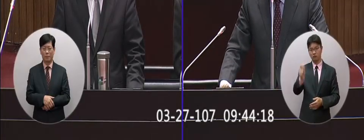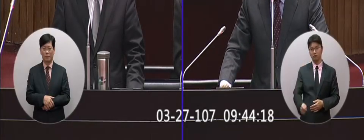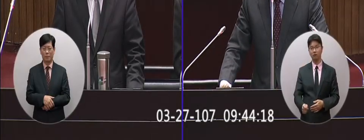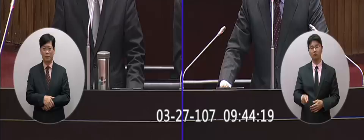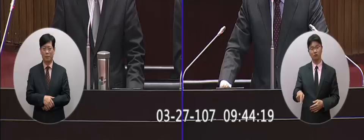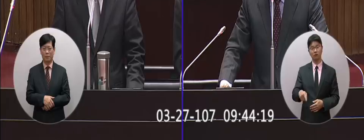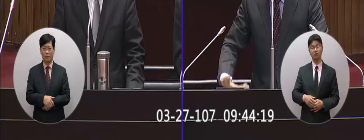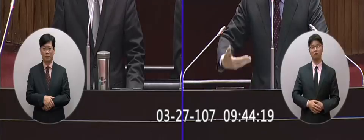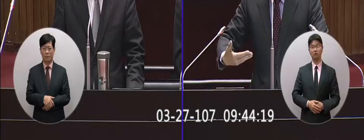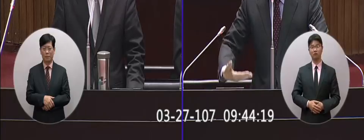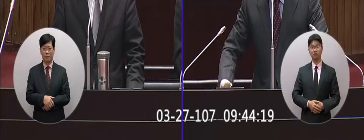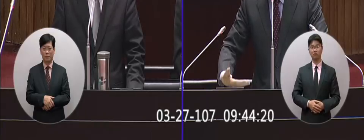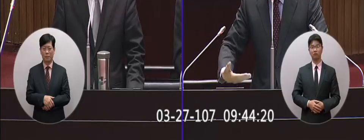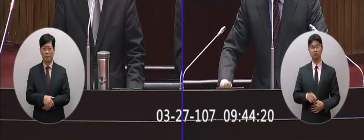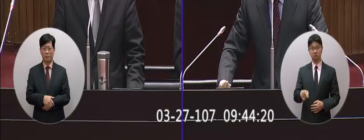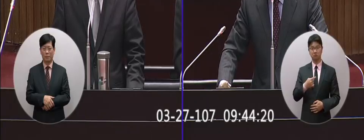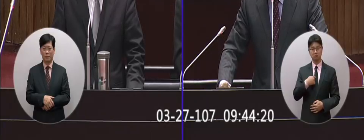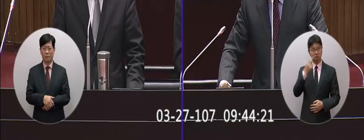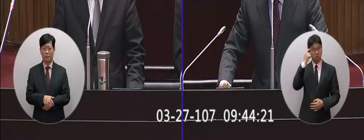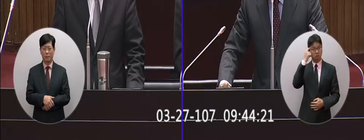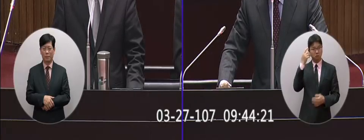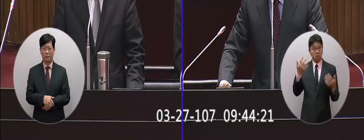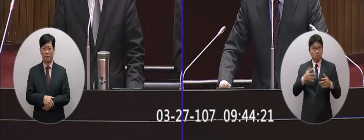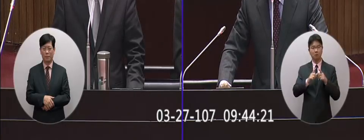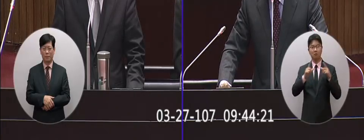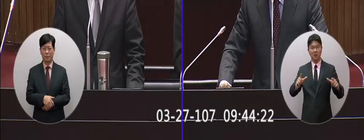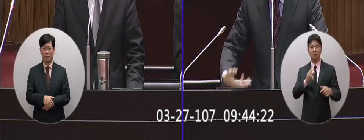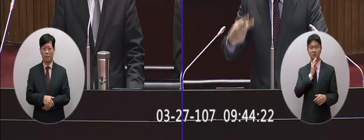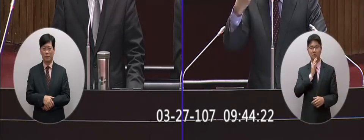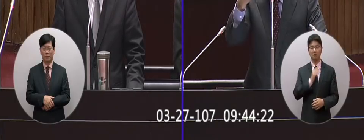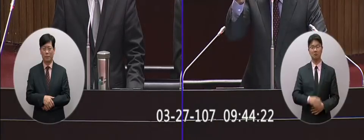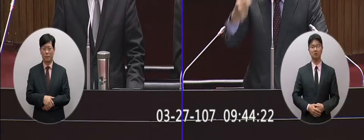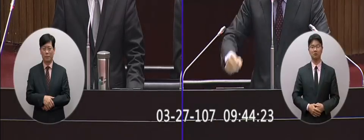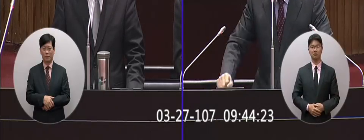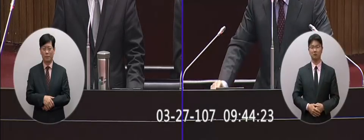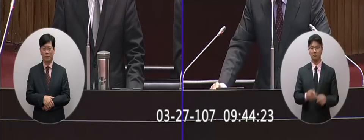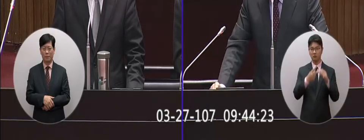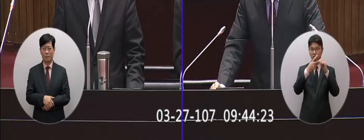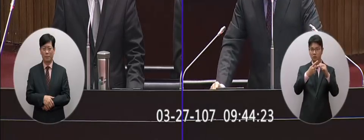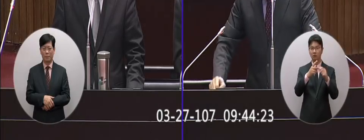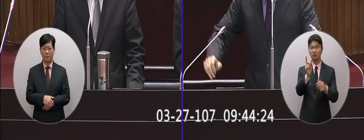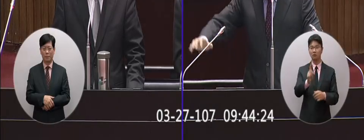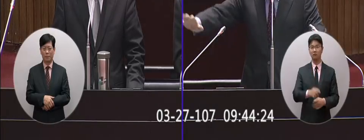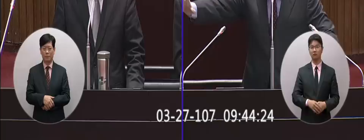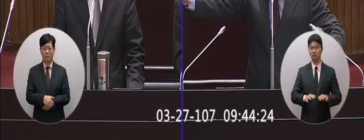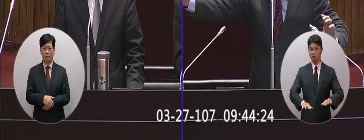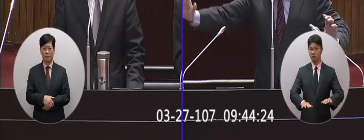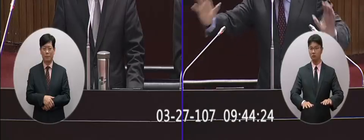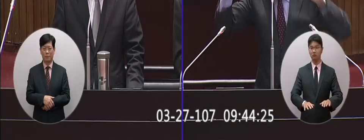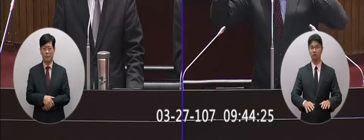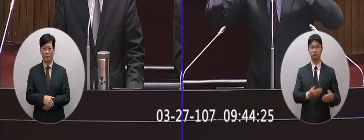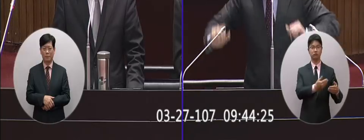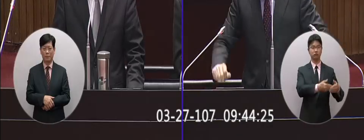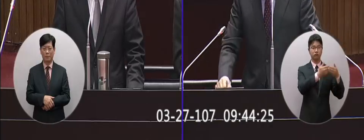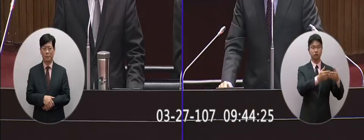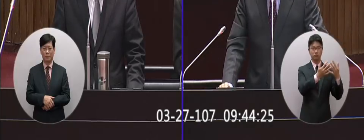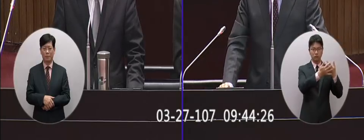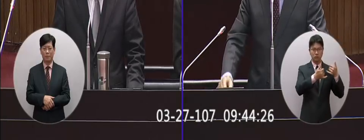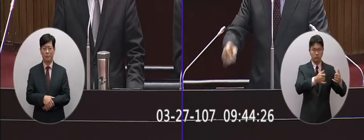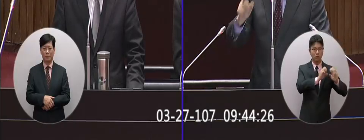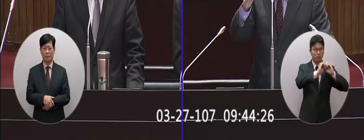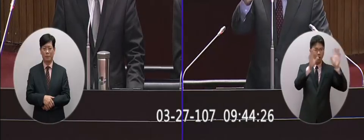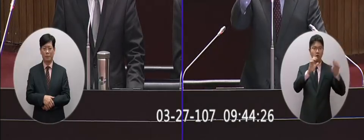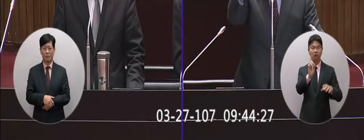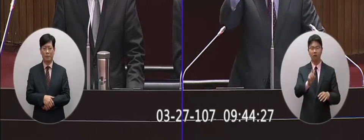啊？我感觉这问题足严重。第二个，即马大陆的网络已经出